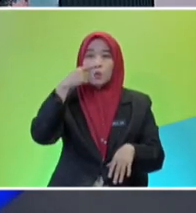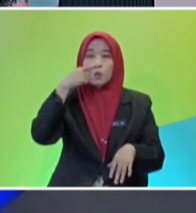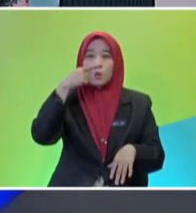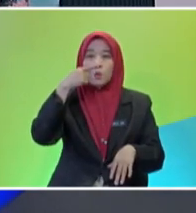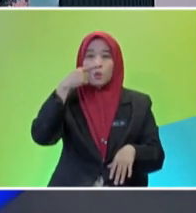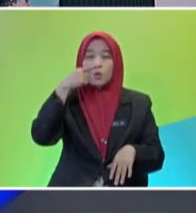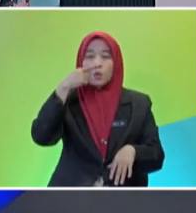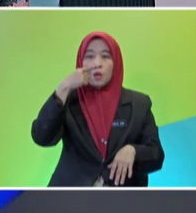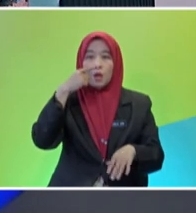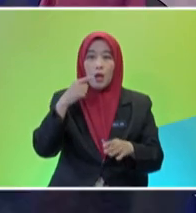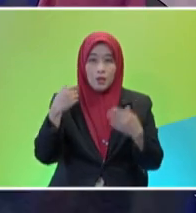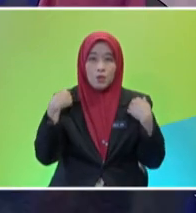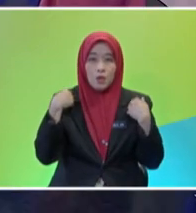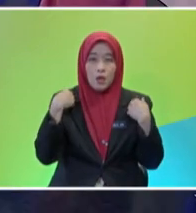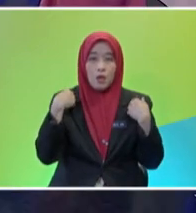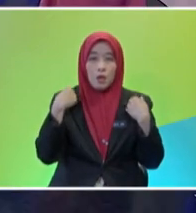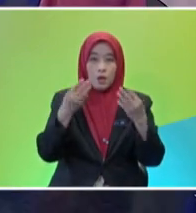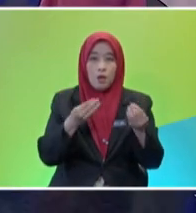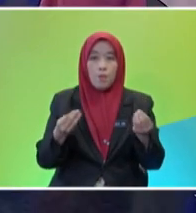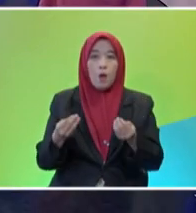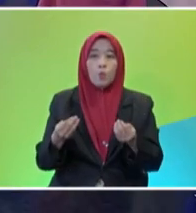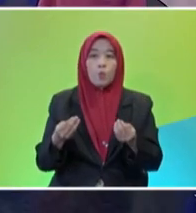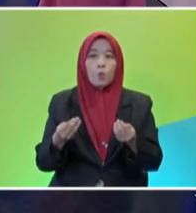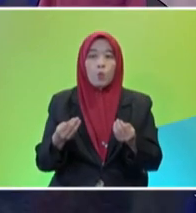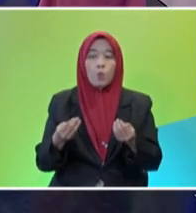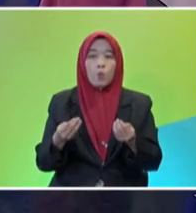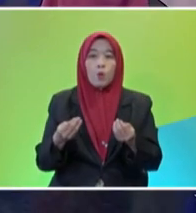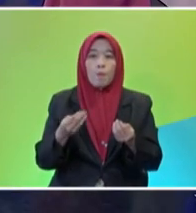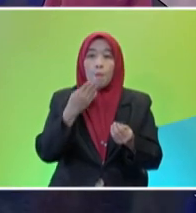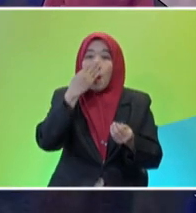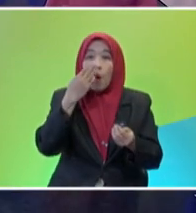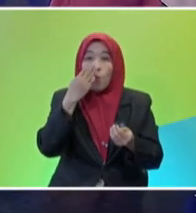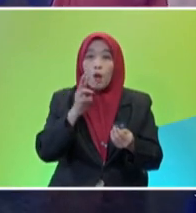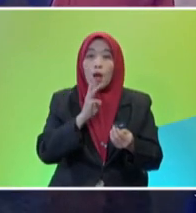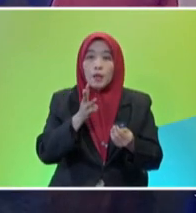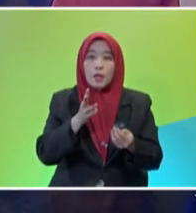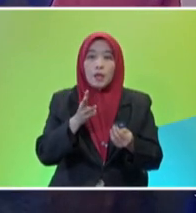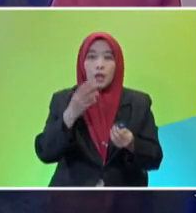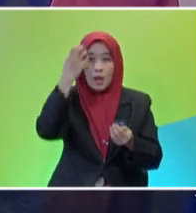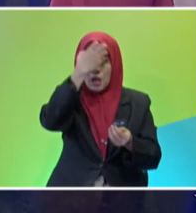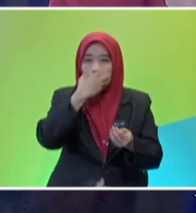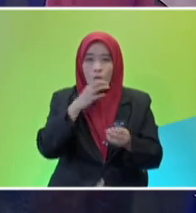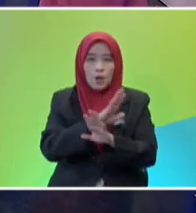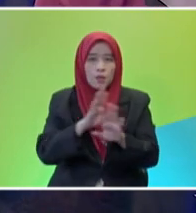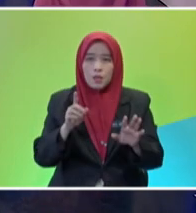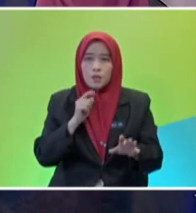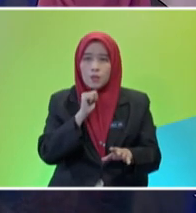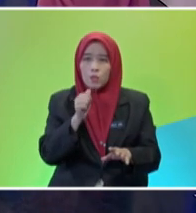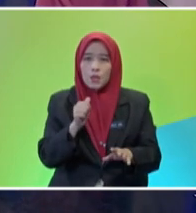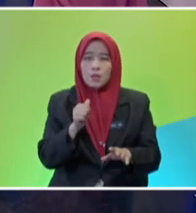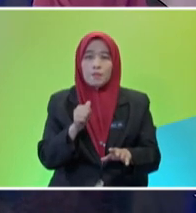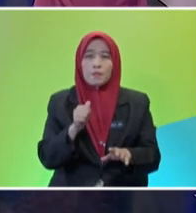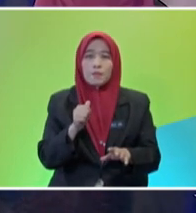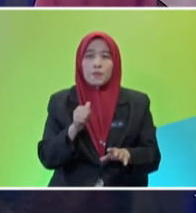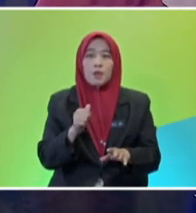tak? Terlibat juga sebab nak bawa air tu. Ya air kan? Tu masih elok ke tak elok ke kan? Betul Irfan. Pandai Irfan. Betul lah cikgu.